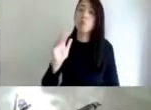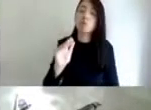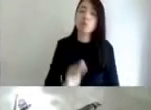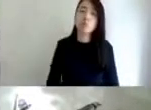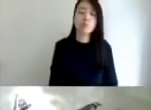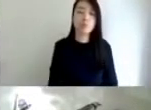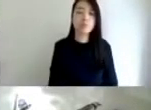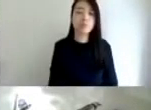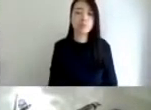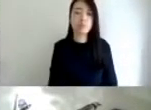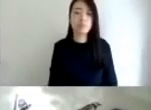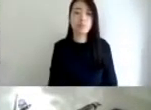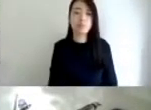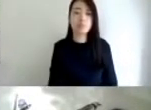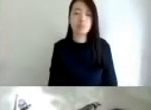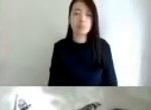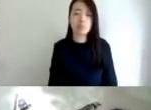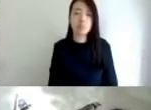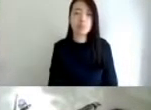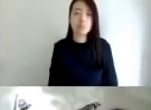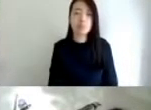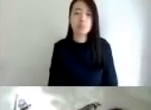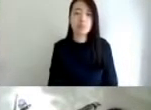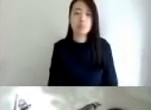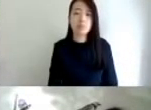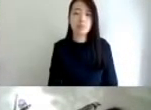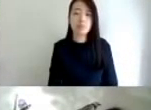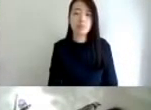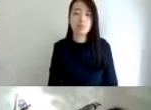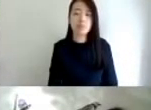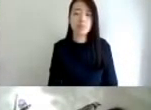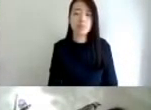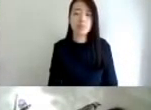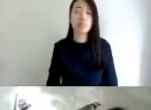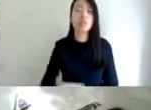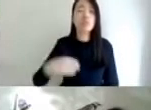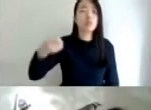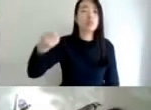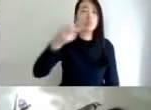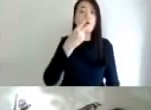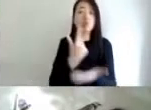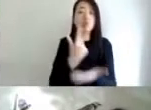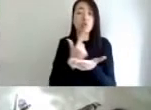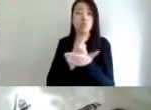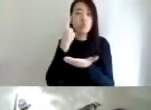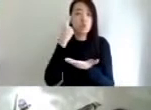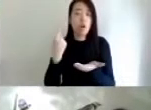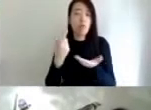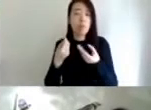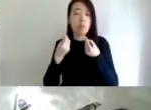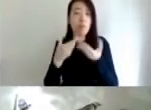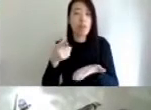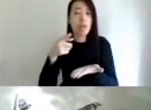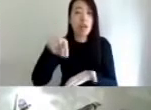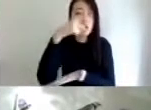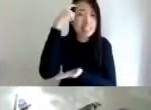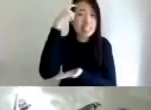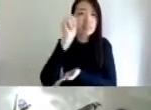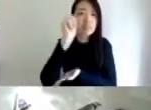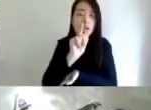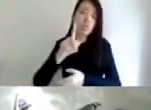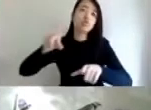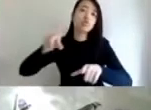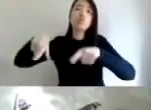咁而係啦，咁大家更加想俾大家知道嘅就係、是，樹木咧係同我哋一齊生活嘅，